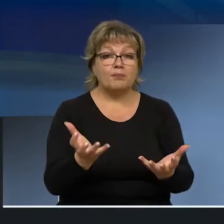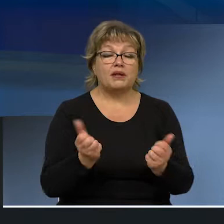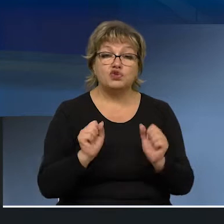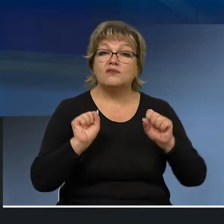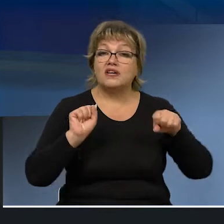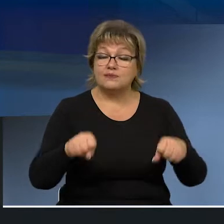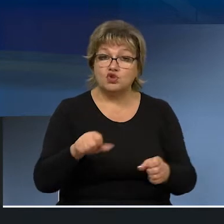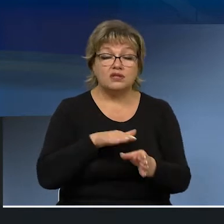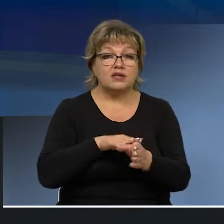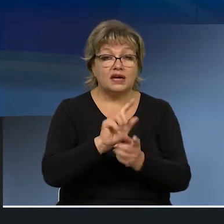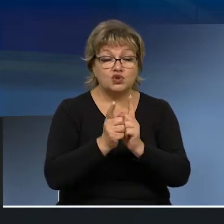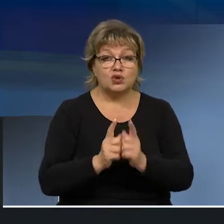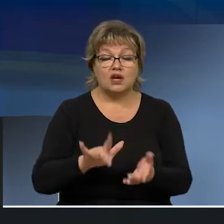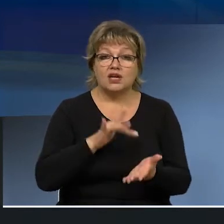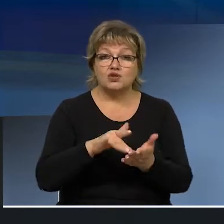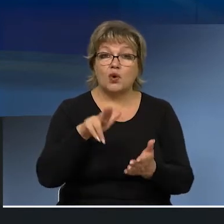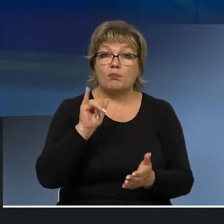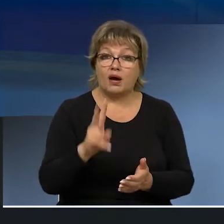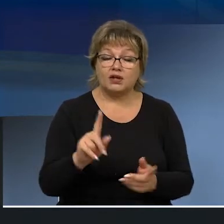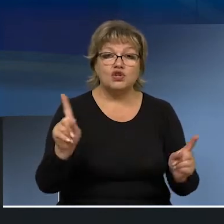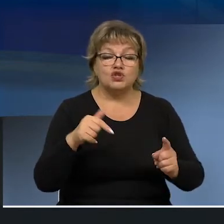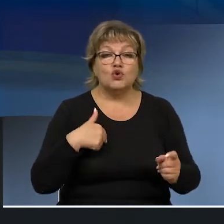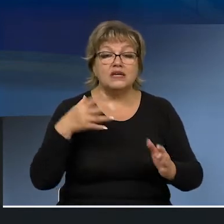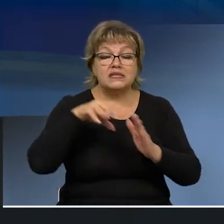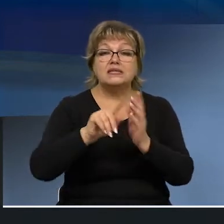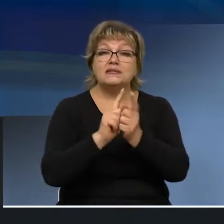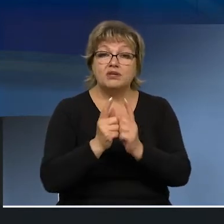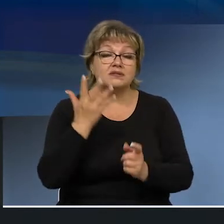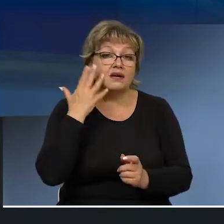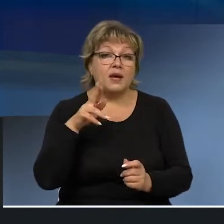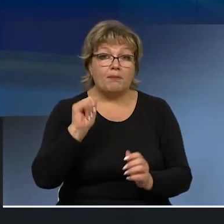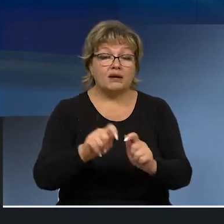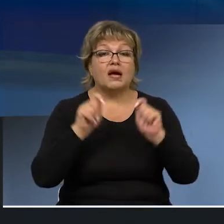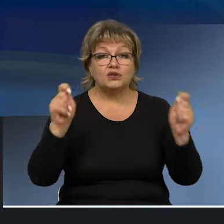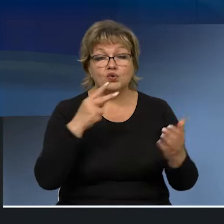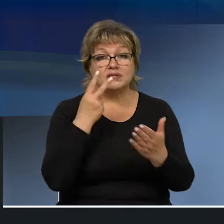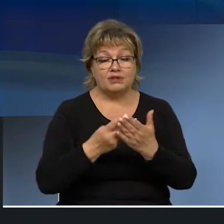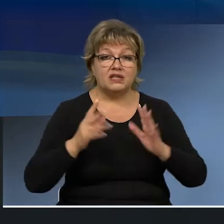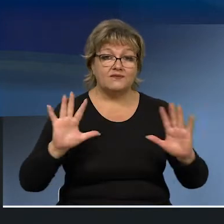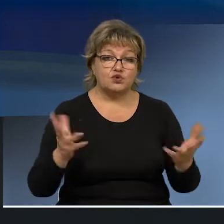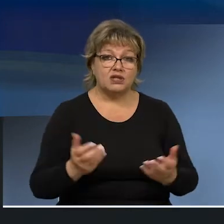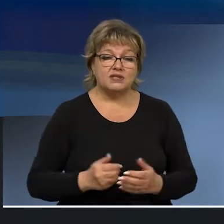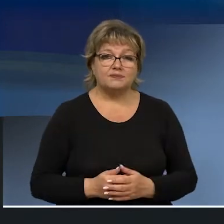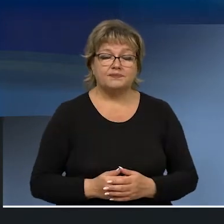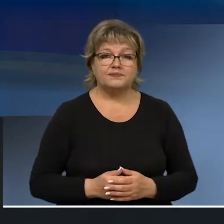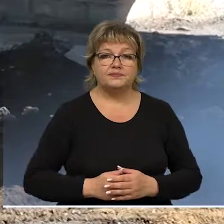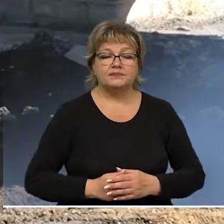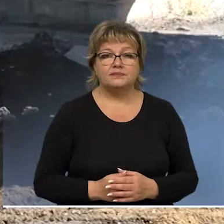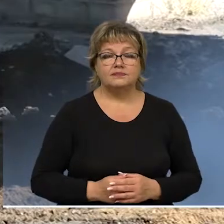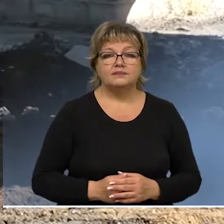сальск получил возможность реконструировать городской парк что время изменится и когда парк откроют смотрите в